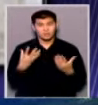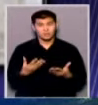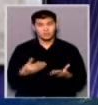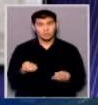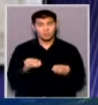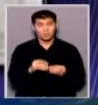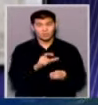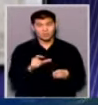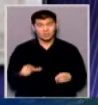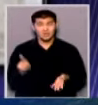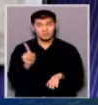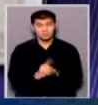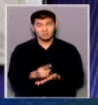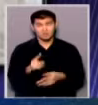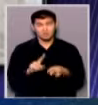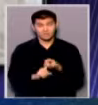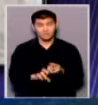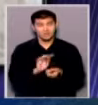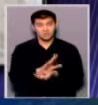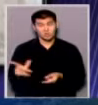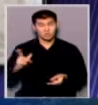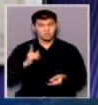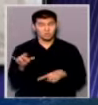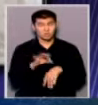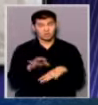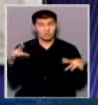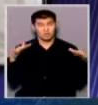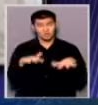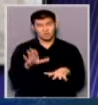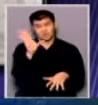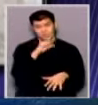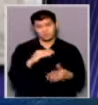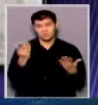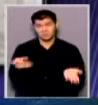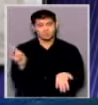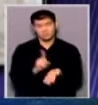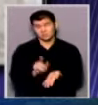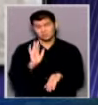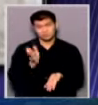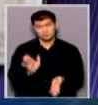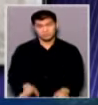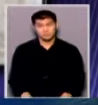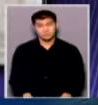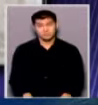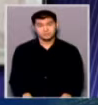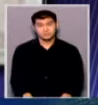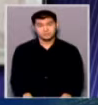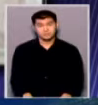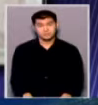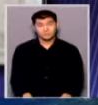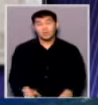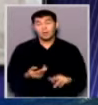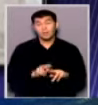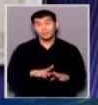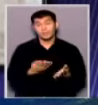адам жиналған жерде міндетті түрде вирустың бір-біріне таралуы, бір-біріне жұғуы міндетті түрде болады. Және де бұл